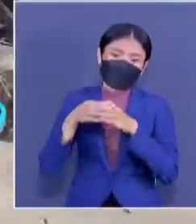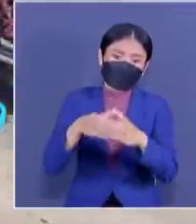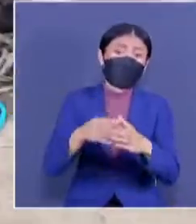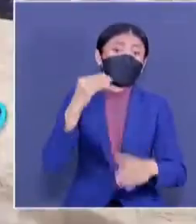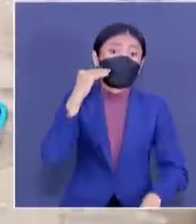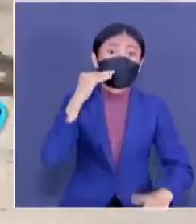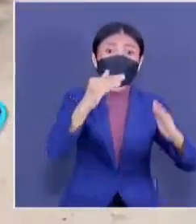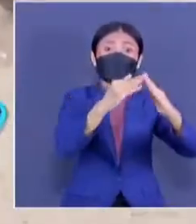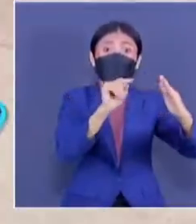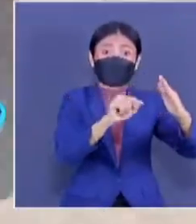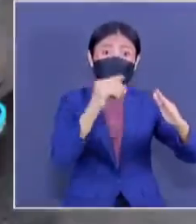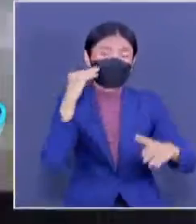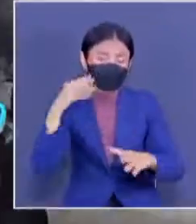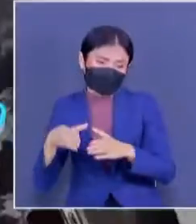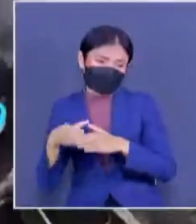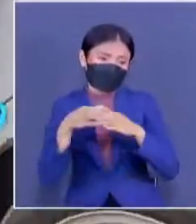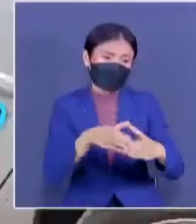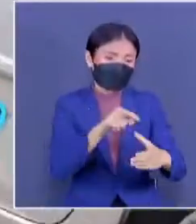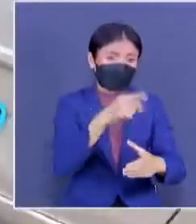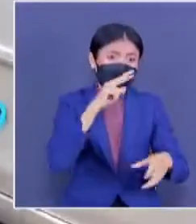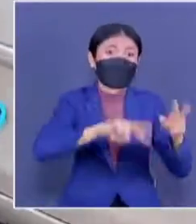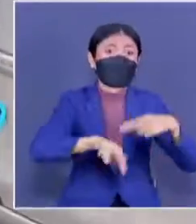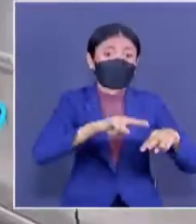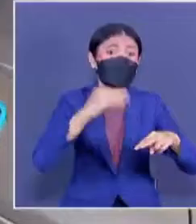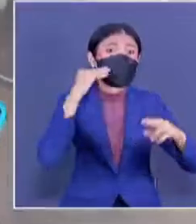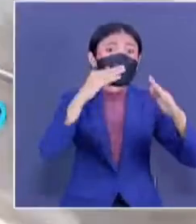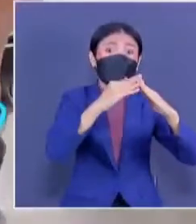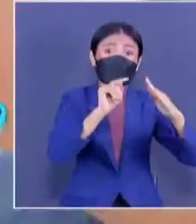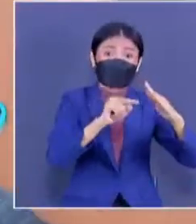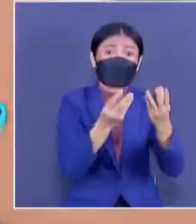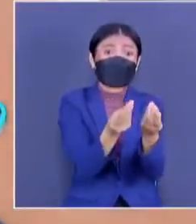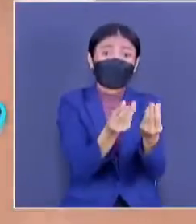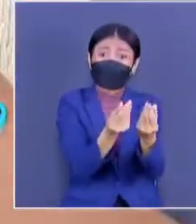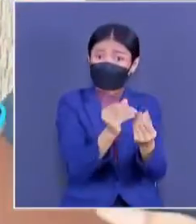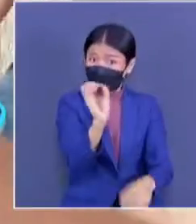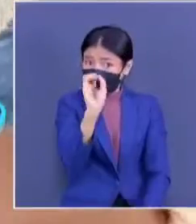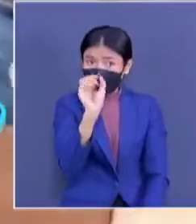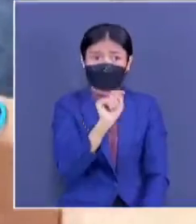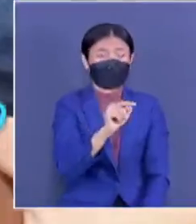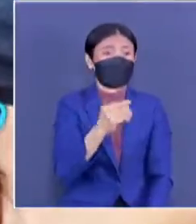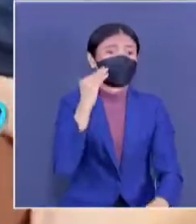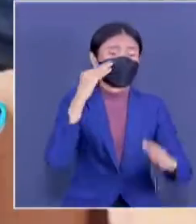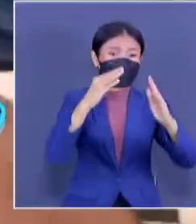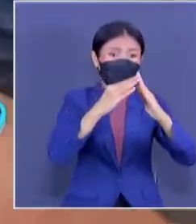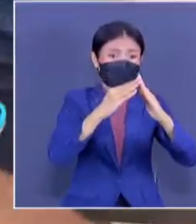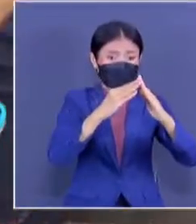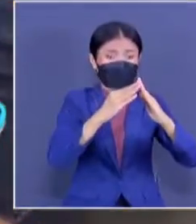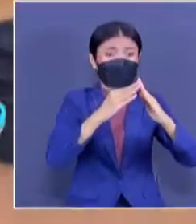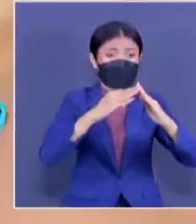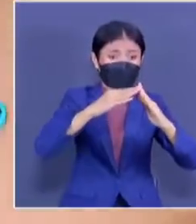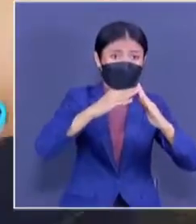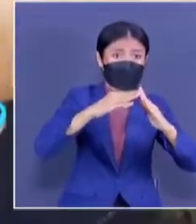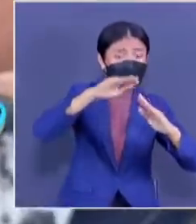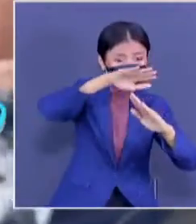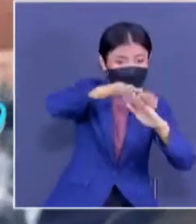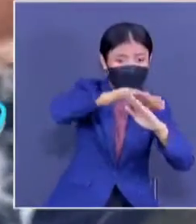บ้านเนี่ยก็จะเป็นชั้นเดียวหลังคาเป็นสังกะสีไม่มีบ้านเลขที่ไปเจอกับเด็กชายที่ถูกผู้เป็นแม่ทำร้าย